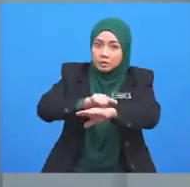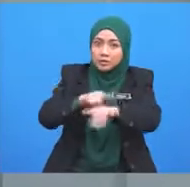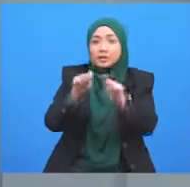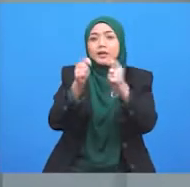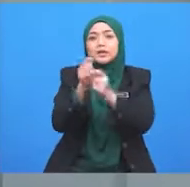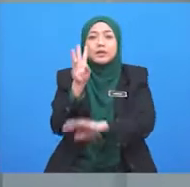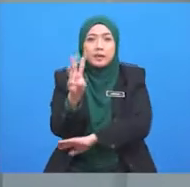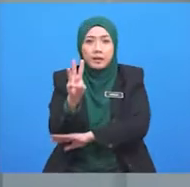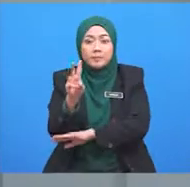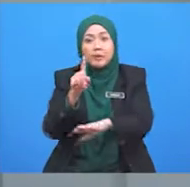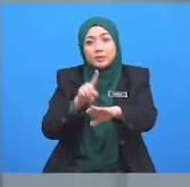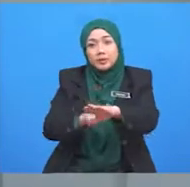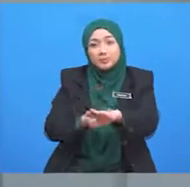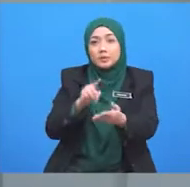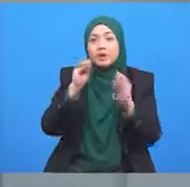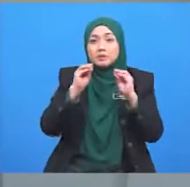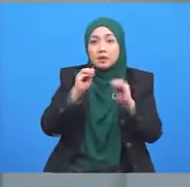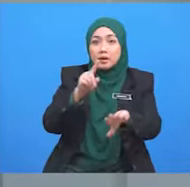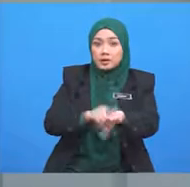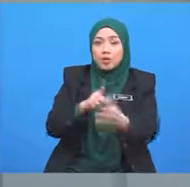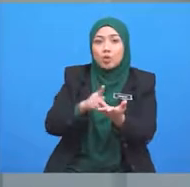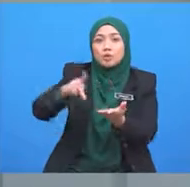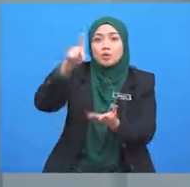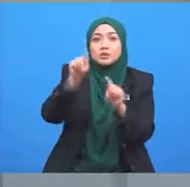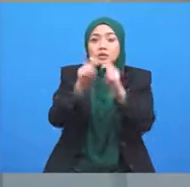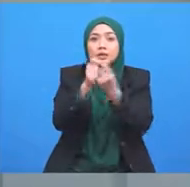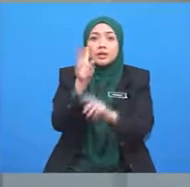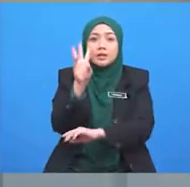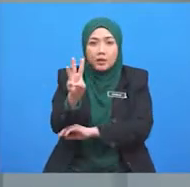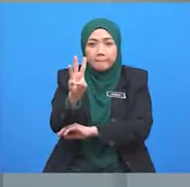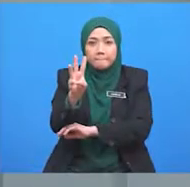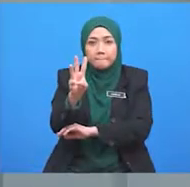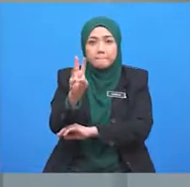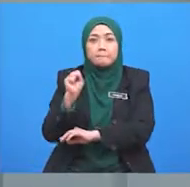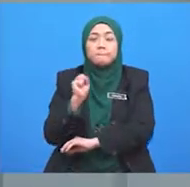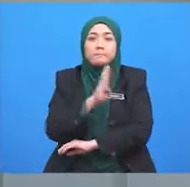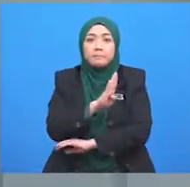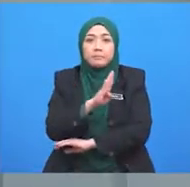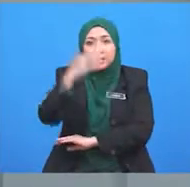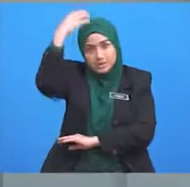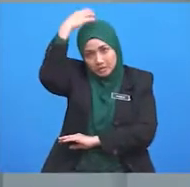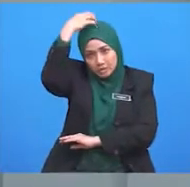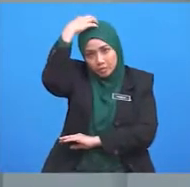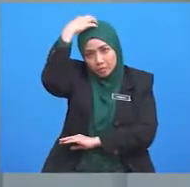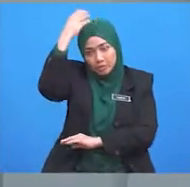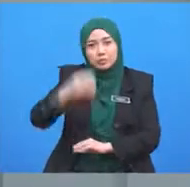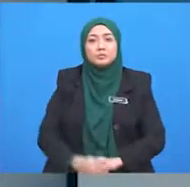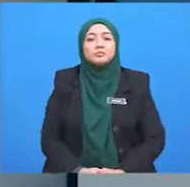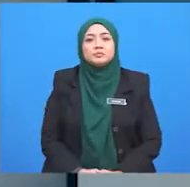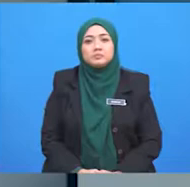yang berkhidmat di Kolej Tingkatan 6 Tunku Abdul Rahman Putra, Sabak Benam,